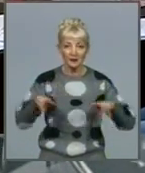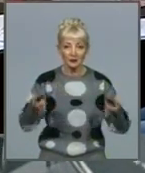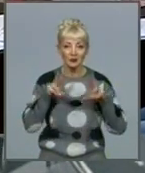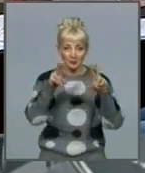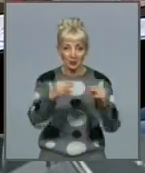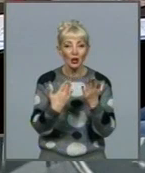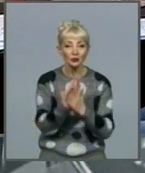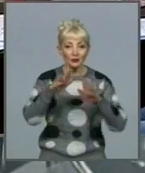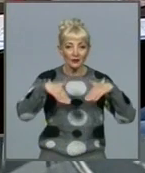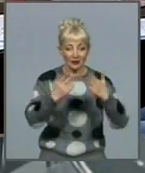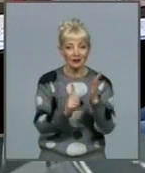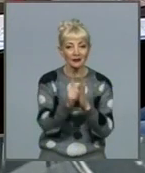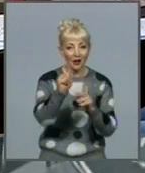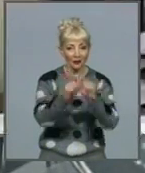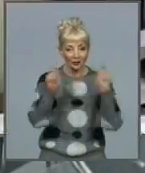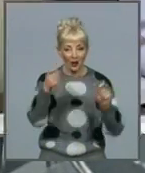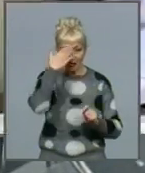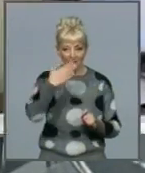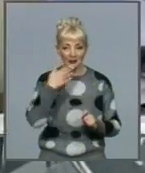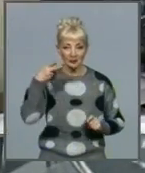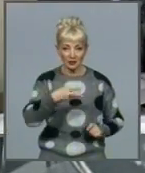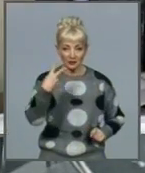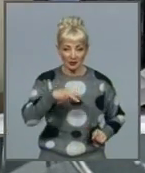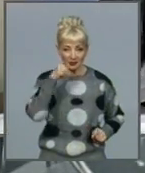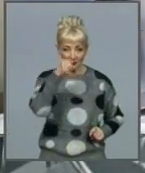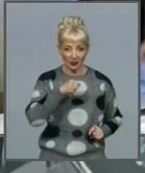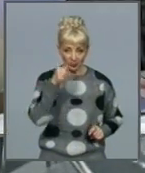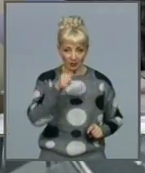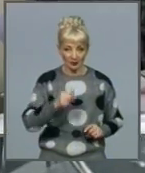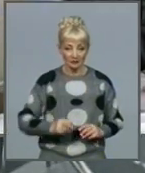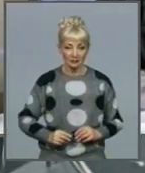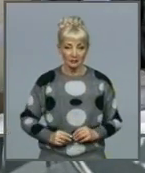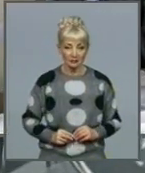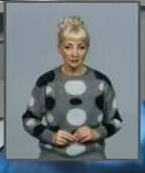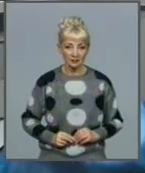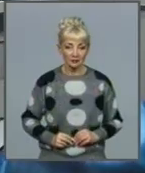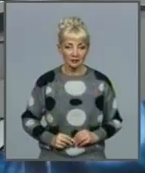вже влітку 2020 року. Юлія Біла та Євген Клочко, Харківські Звістія.